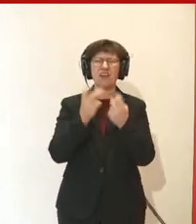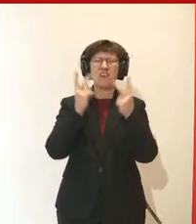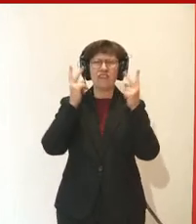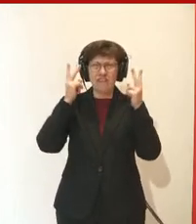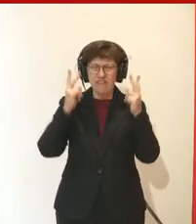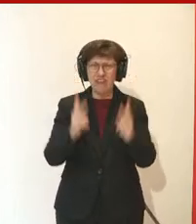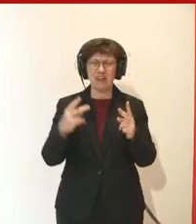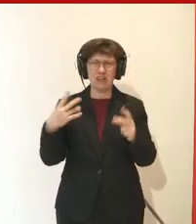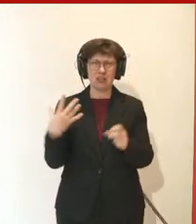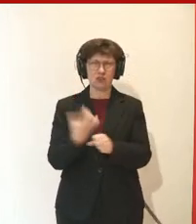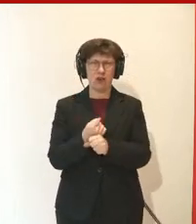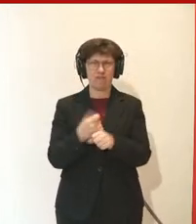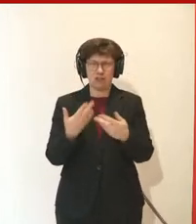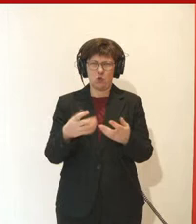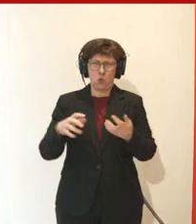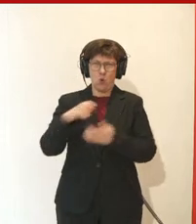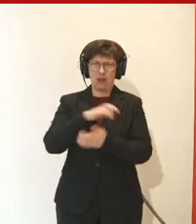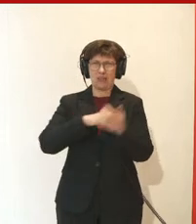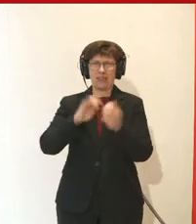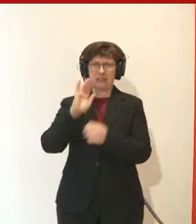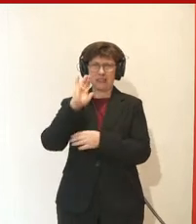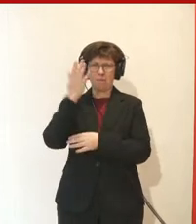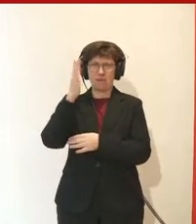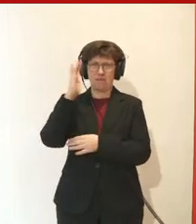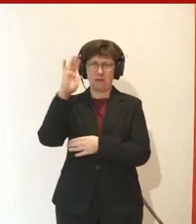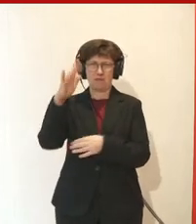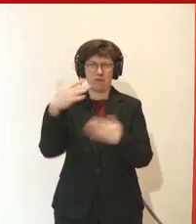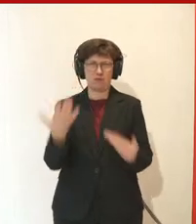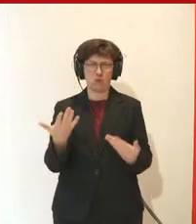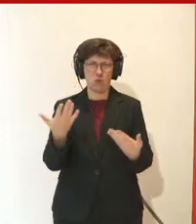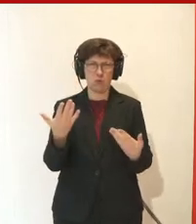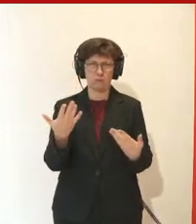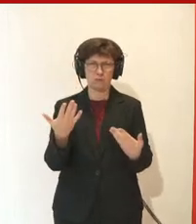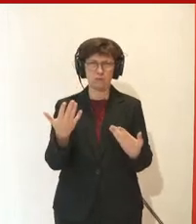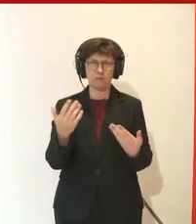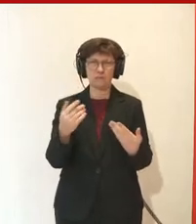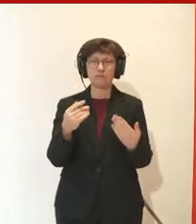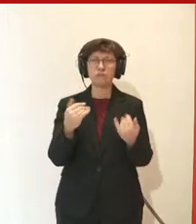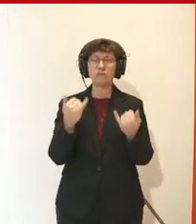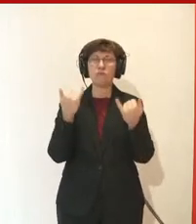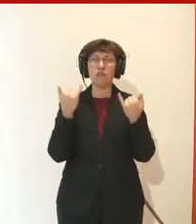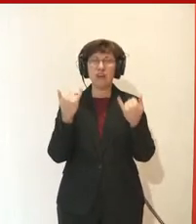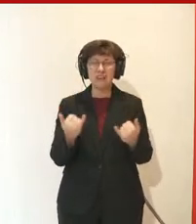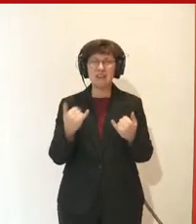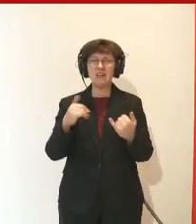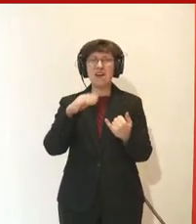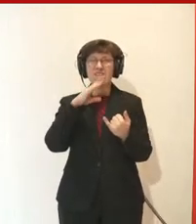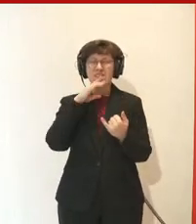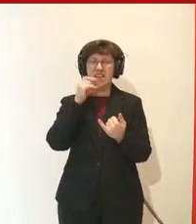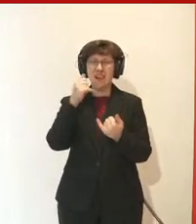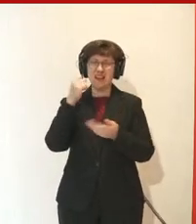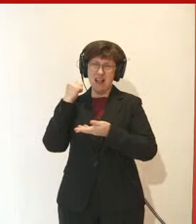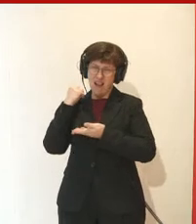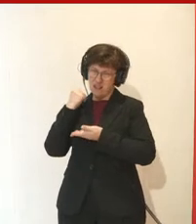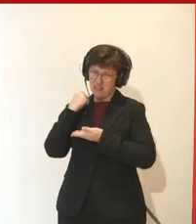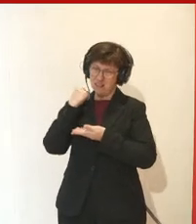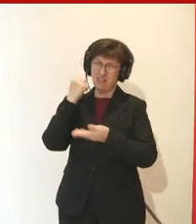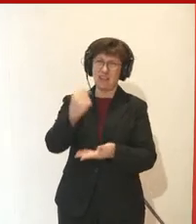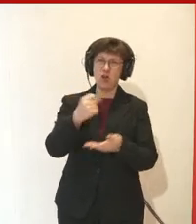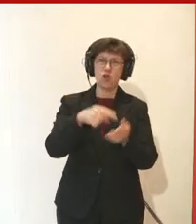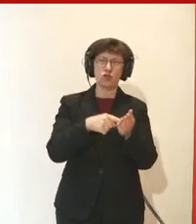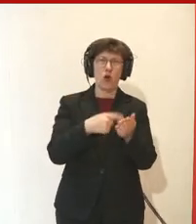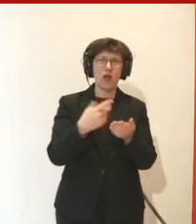in der lage eine solche krise erfolgreich zu bekämpfen und wenn wir jetzt so viel geld einsetzen von den